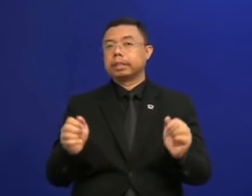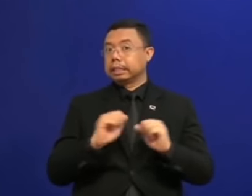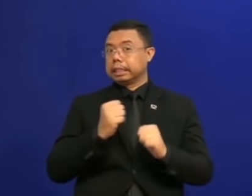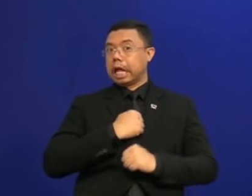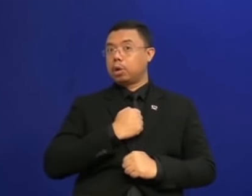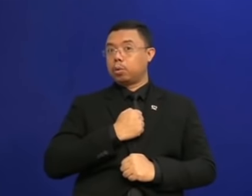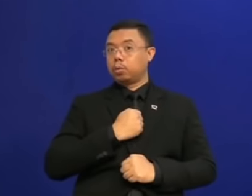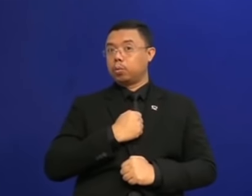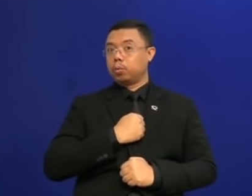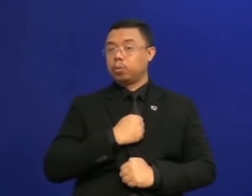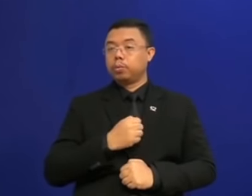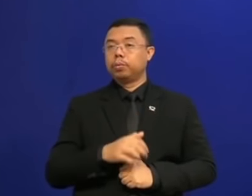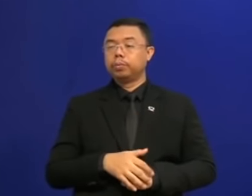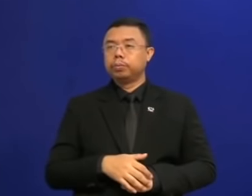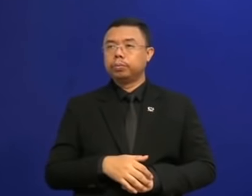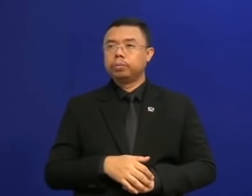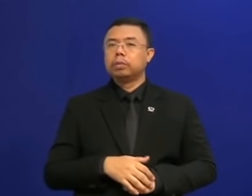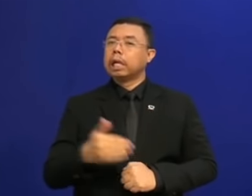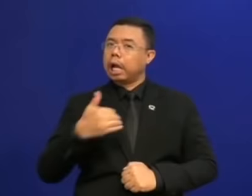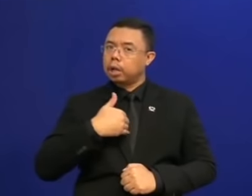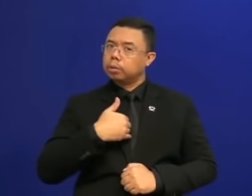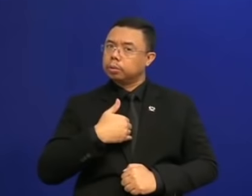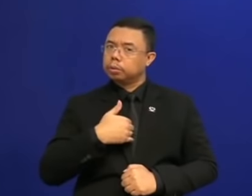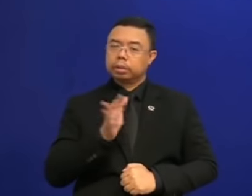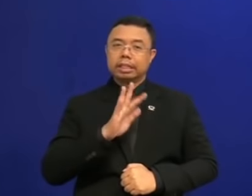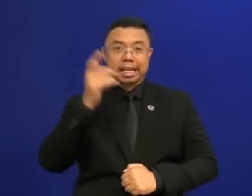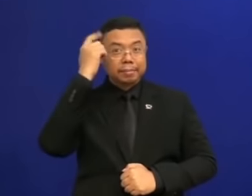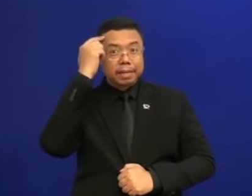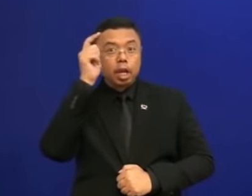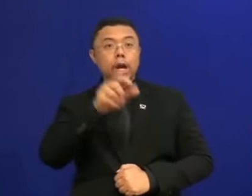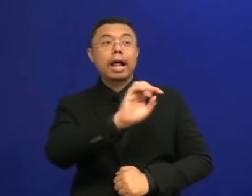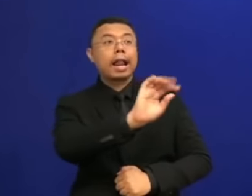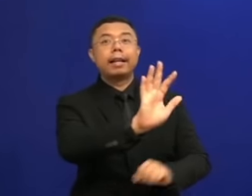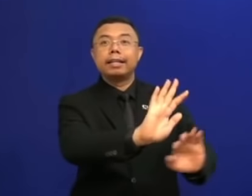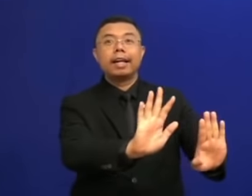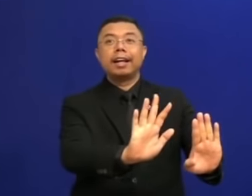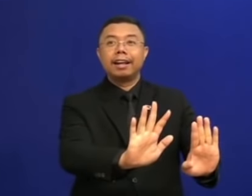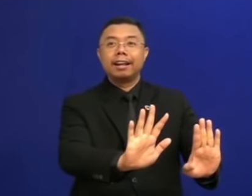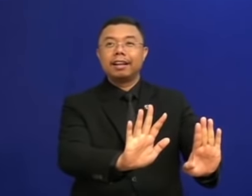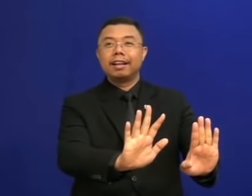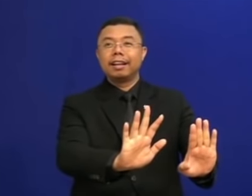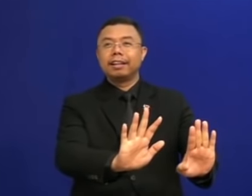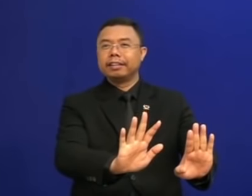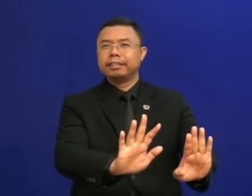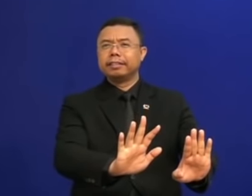Mengerikan, saudara. Aku, jangan berpikir orang lain.